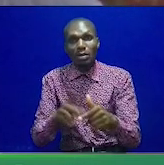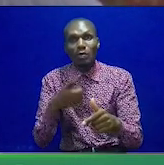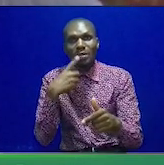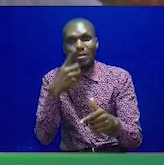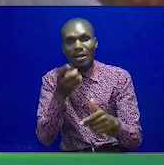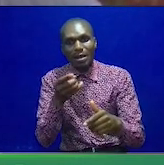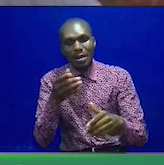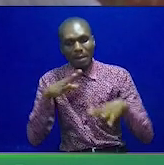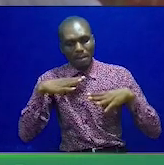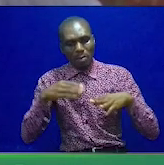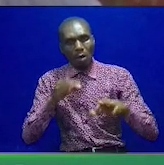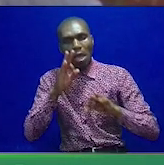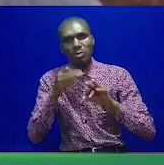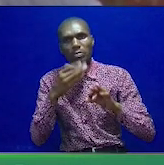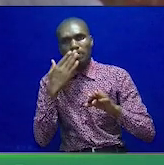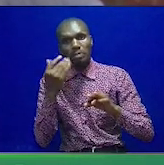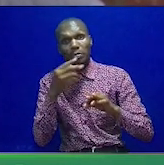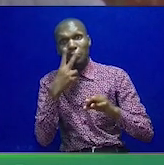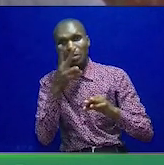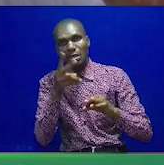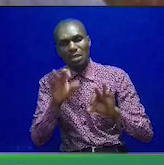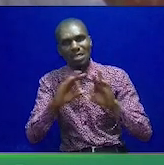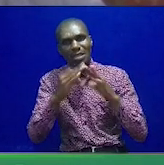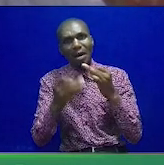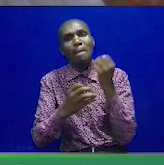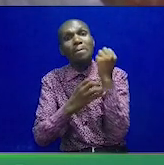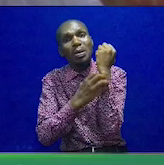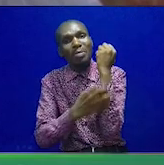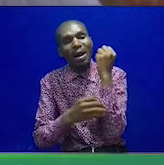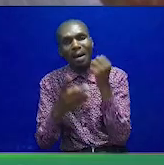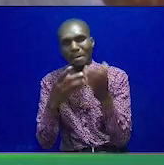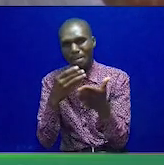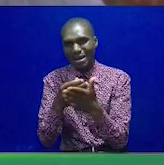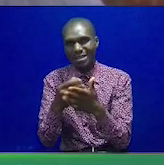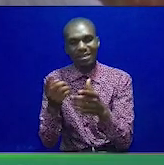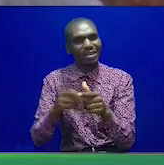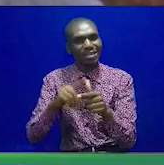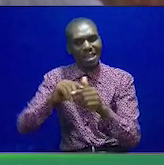rumu mwechi karo kende batabuga ati weso yebesa mutiga bana bere.